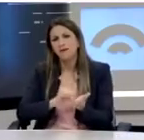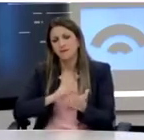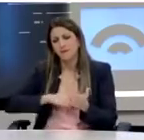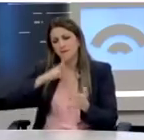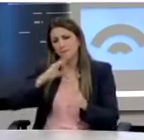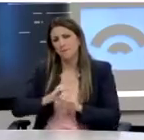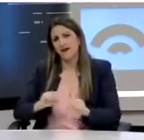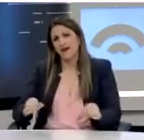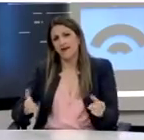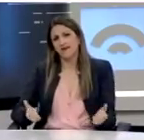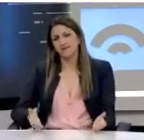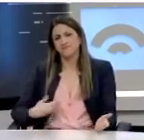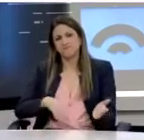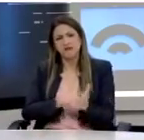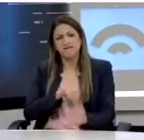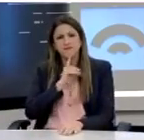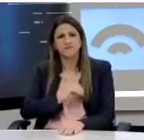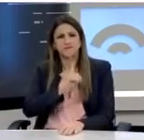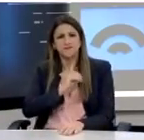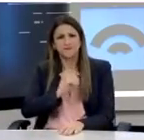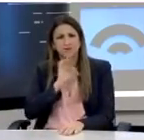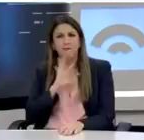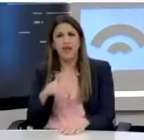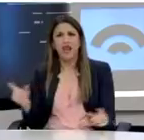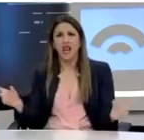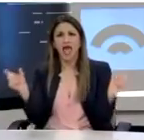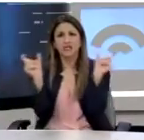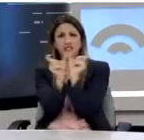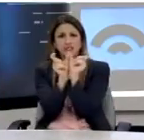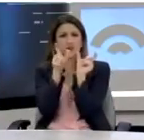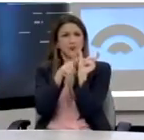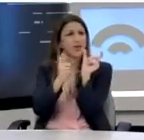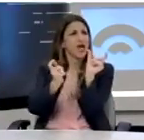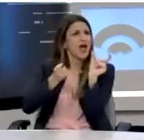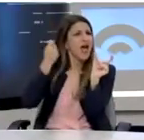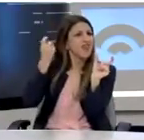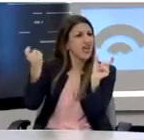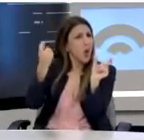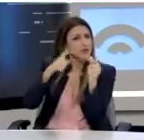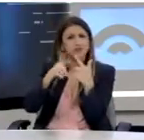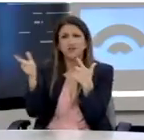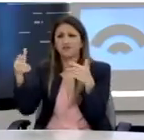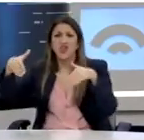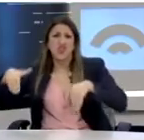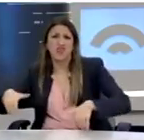Την έχουμε κάνει δηλαδή πολλές φορές και μιλάμε και με αγγλικούς όρους, nationality, ethnicity, είναι άλλες λέξεις.